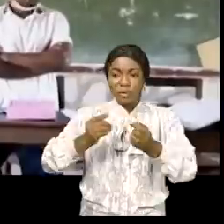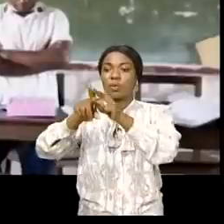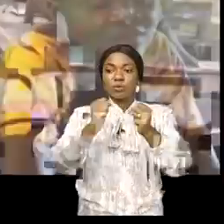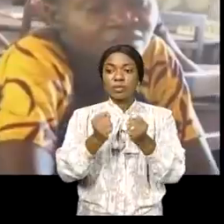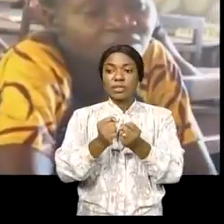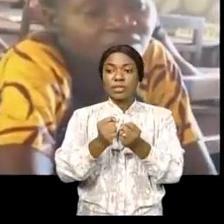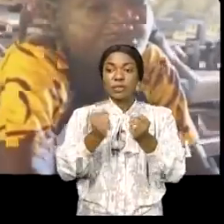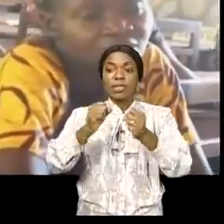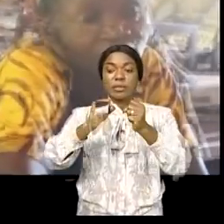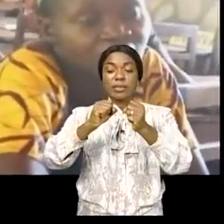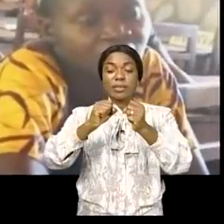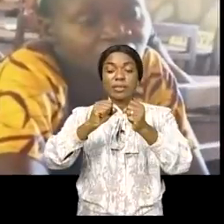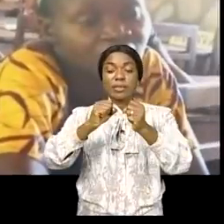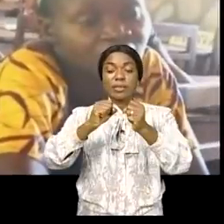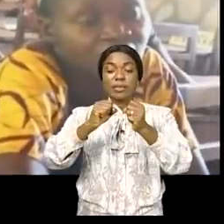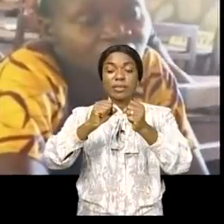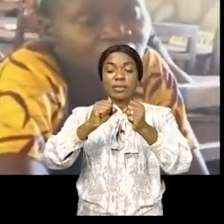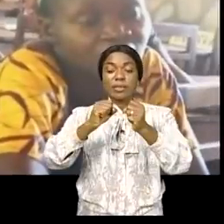Des personnes vivant avec handicap